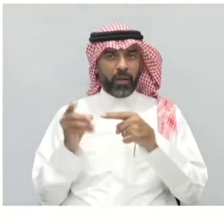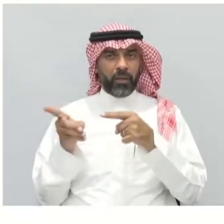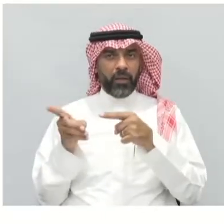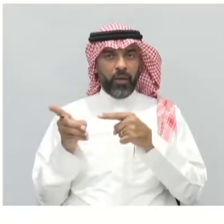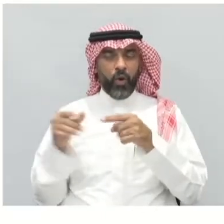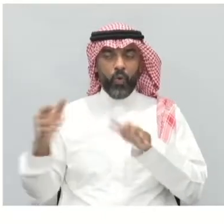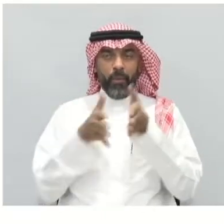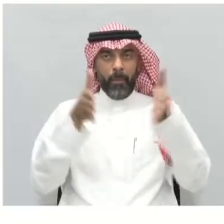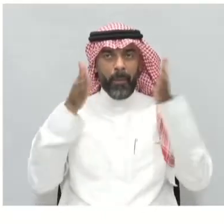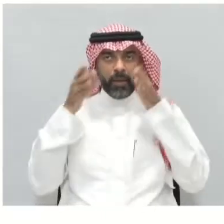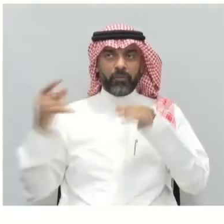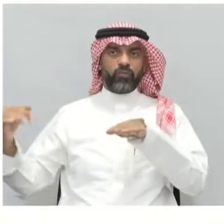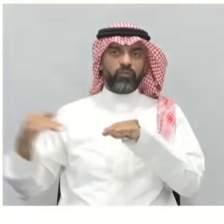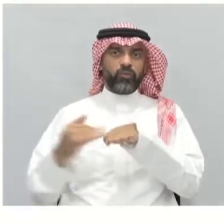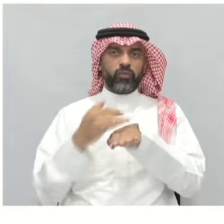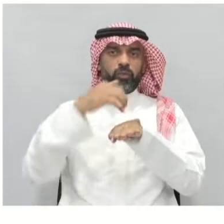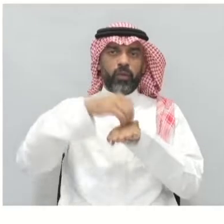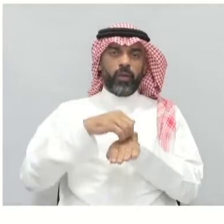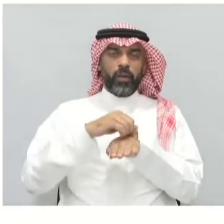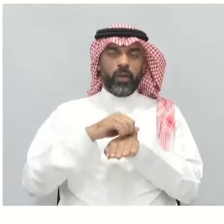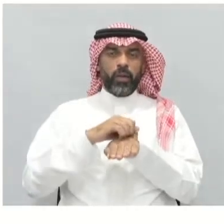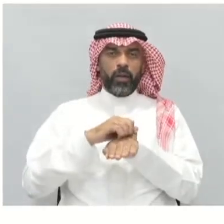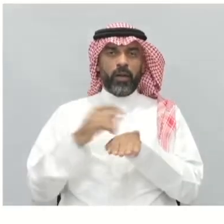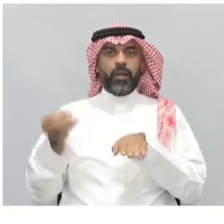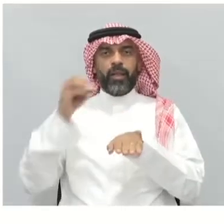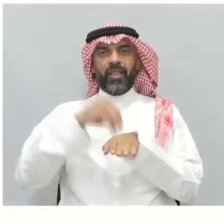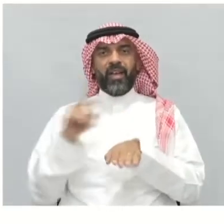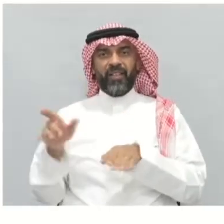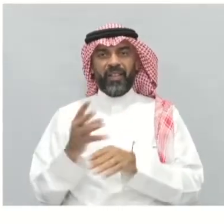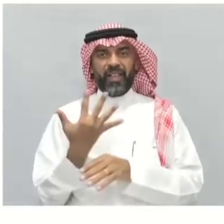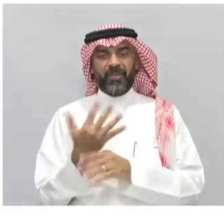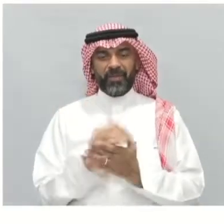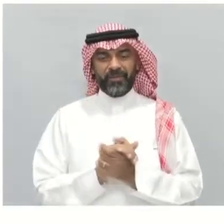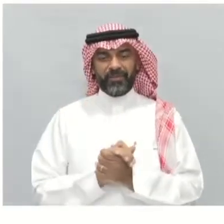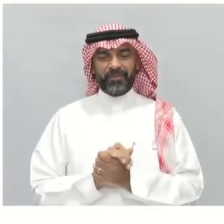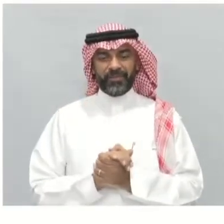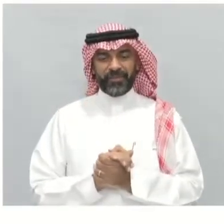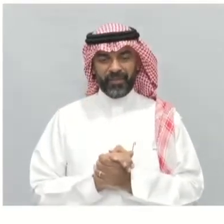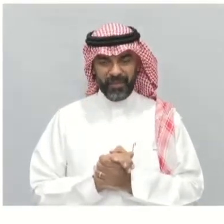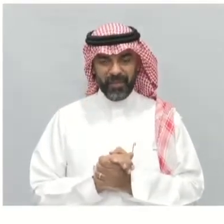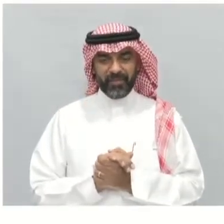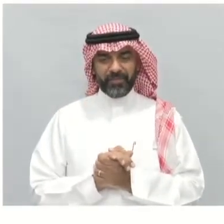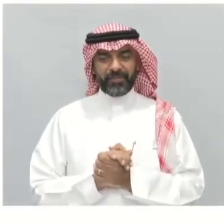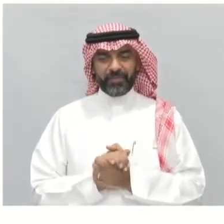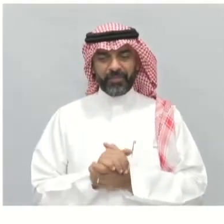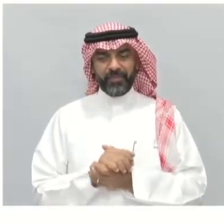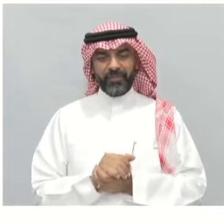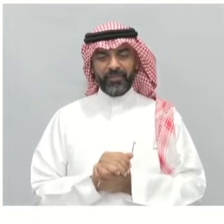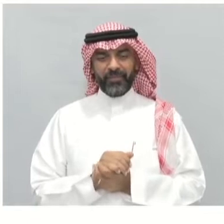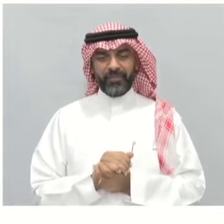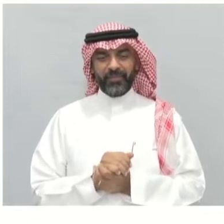هو طلب مني العدد داخل الحافله اذا راح اضيف يعتبر ايش زائد خمسه طالما